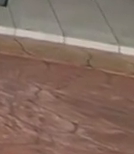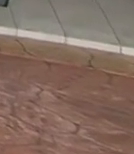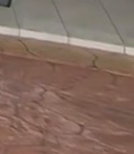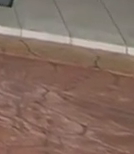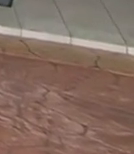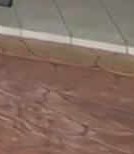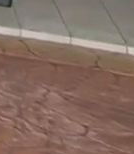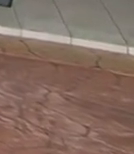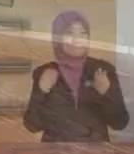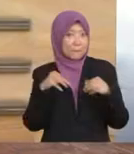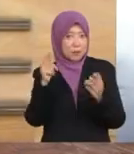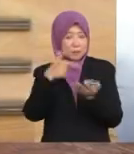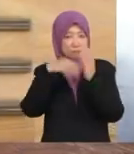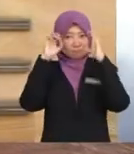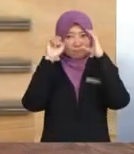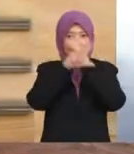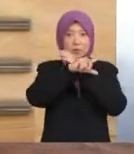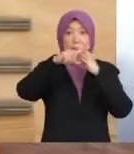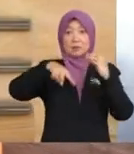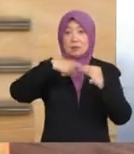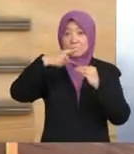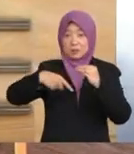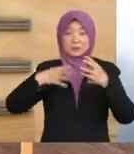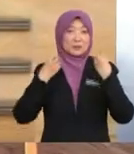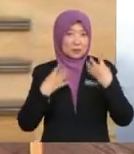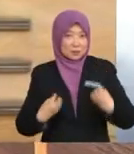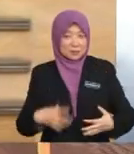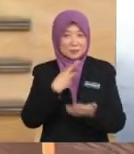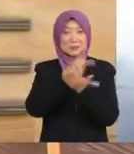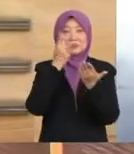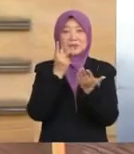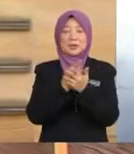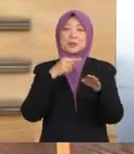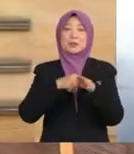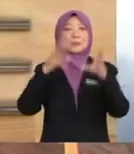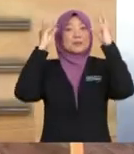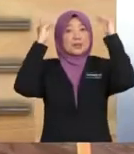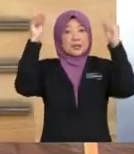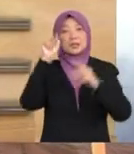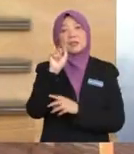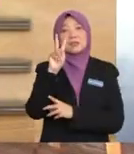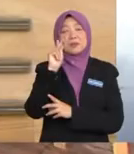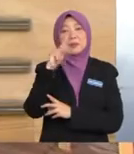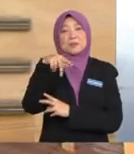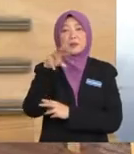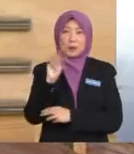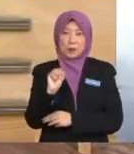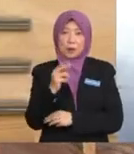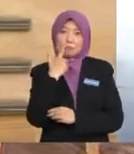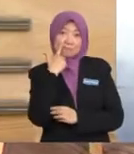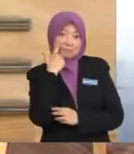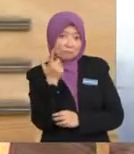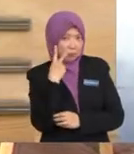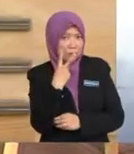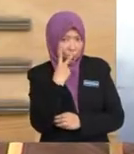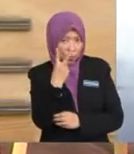Okey, masih lagi meneroka tentang hiasan kek bersama kami di Teroka at Didik TV KPM. Lihatlah hasil yang